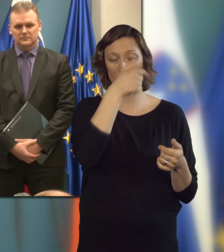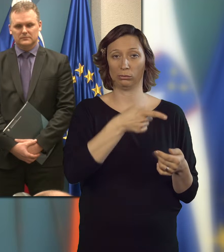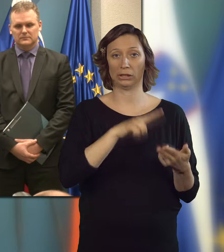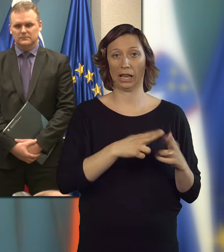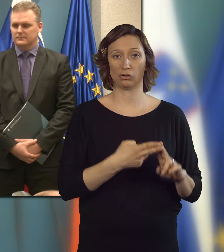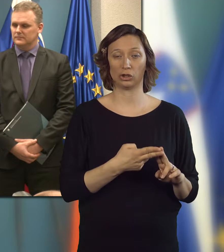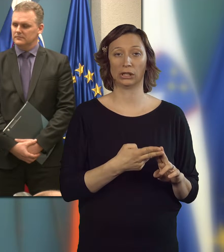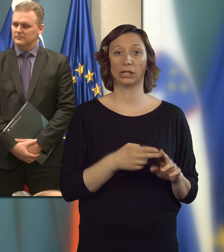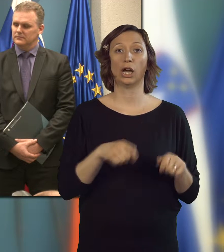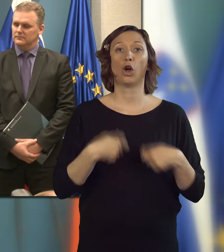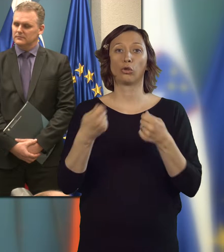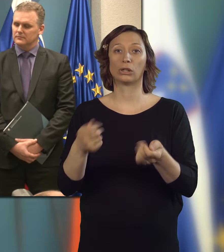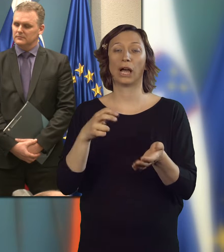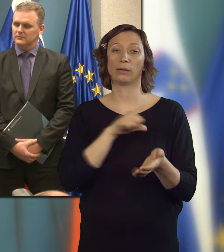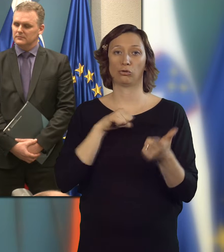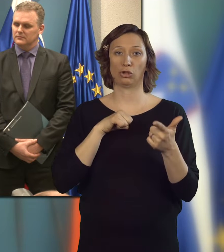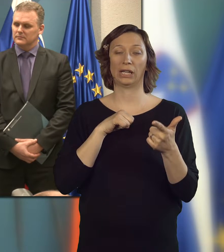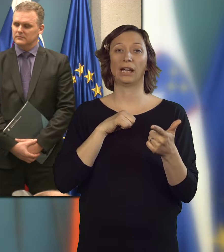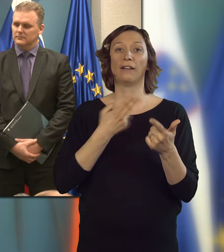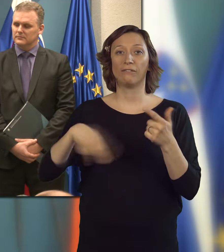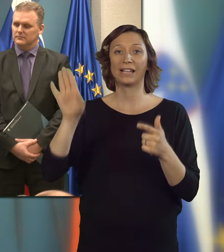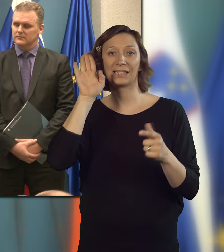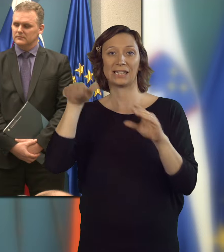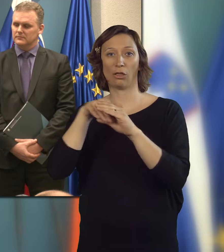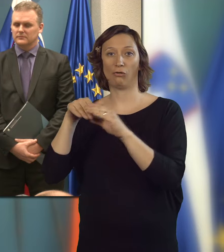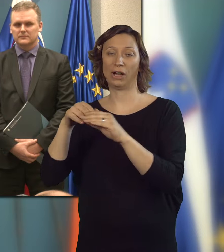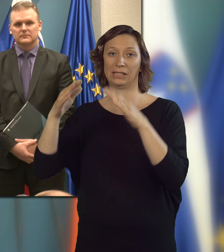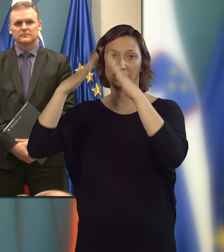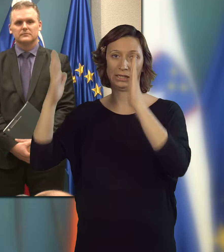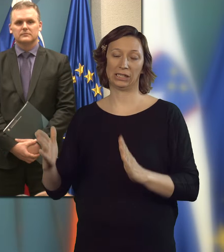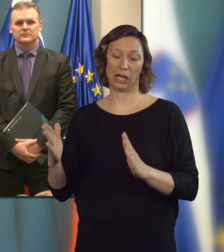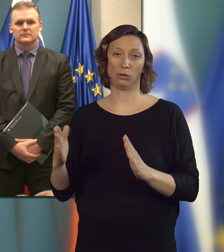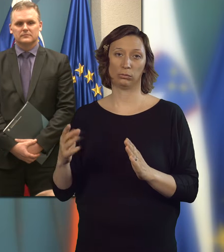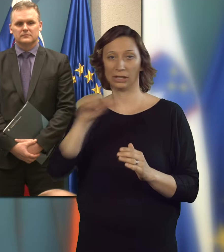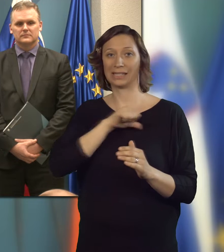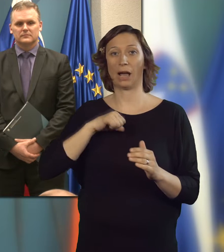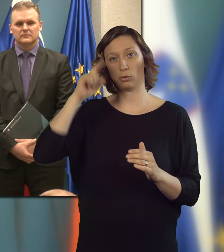tako imenujem. Dodajamo pa samooskrbo večstanovanjskih stavb,